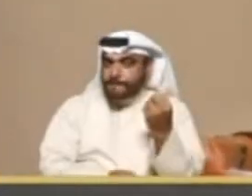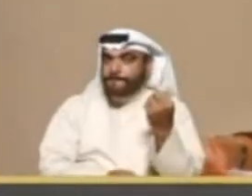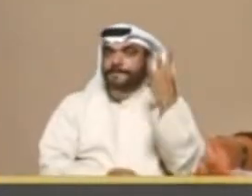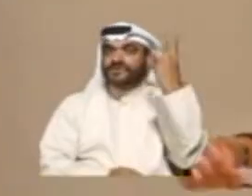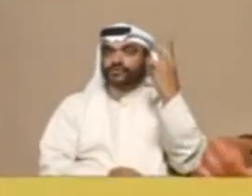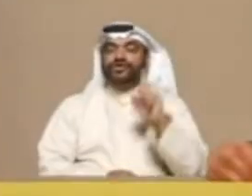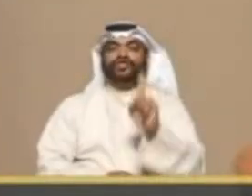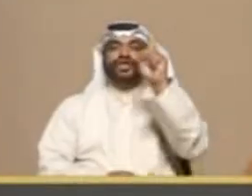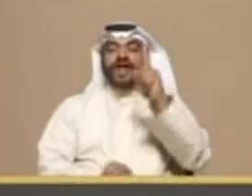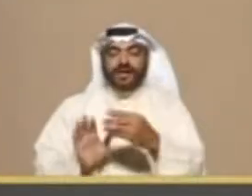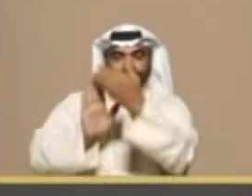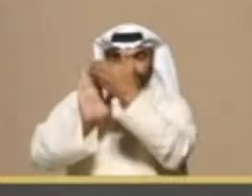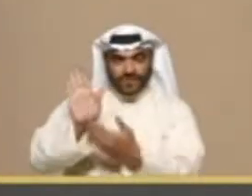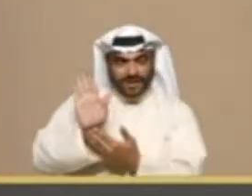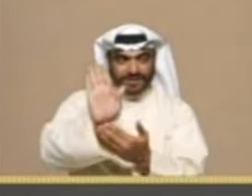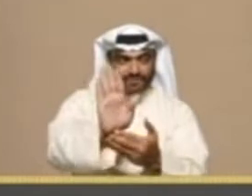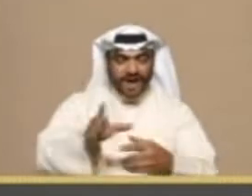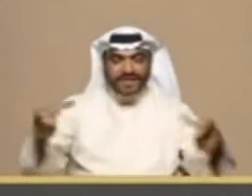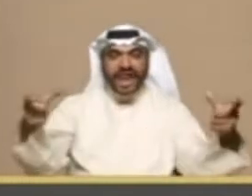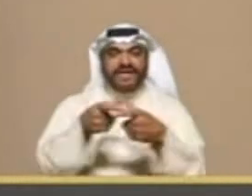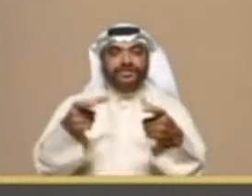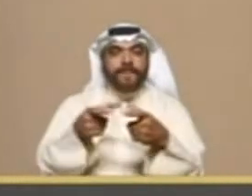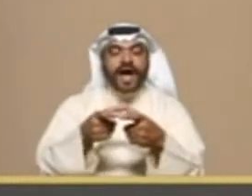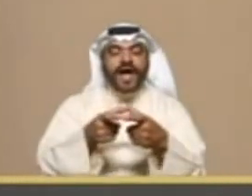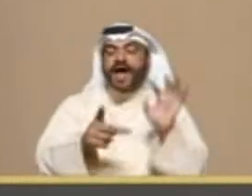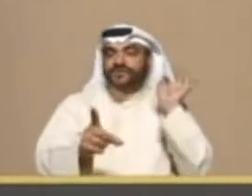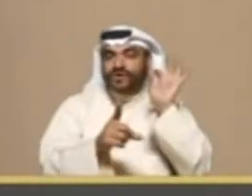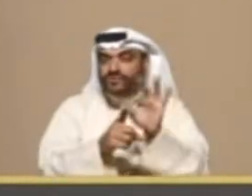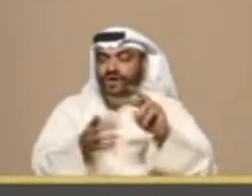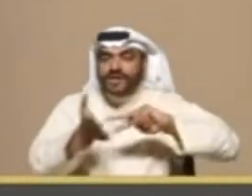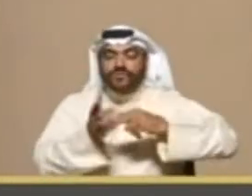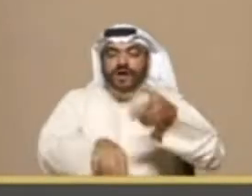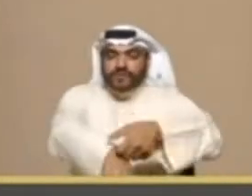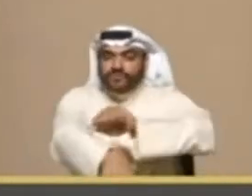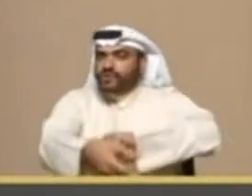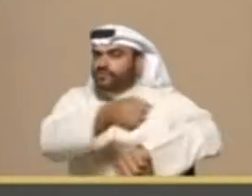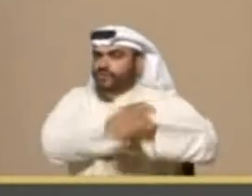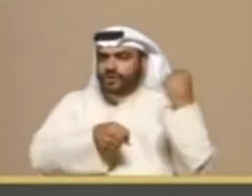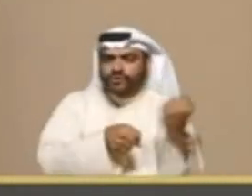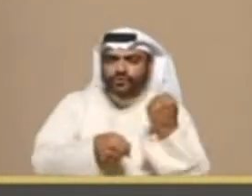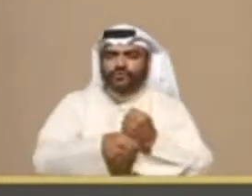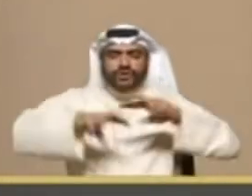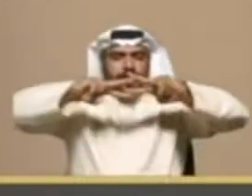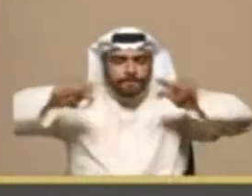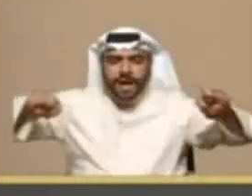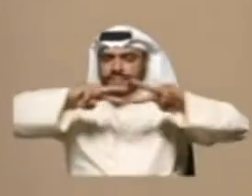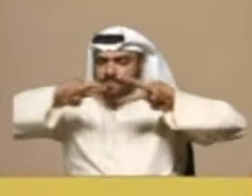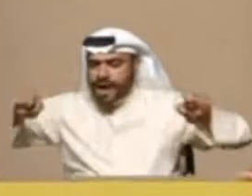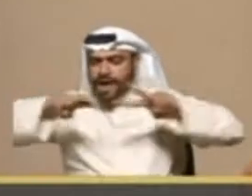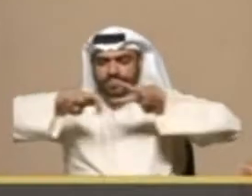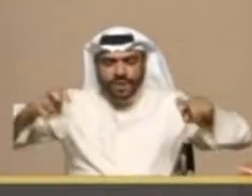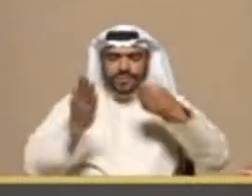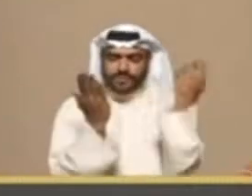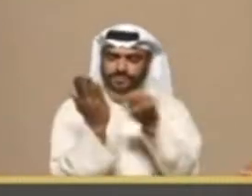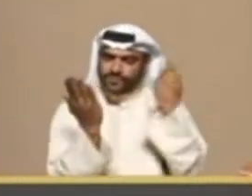يتم عرضها في هذه الورشة، وستسلط الضوء على الجهود الحثيثة التي بذلها الباحثون والمهنيون